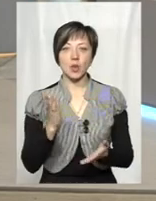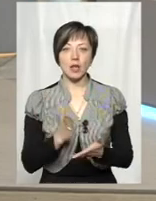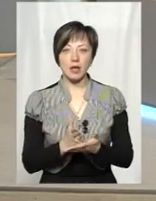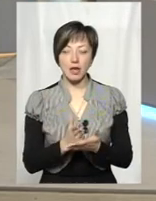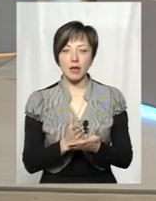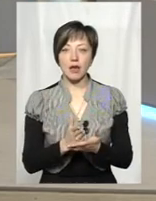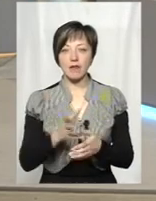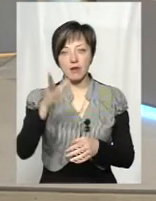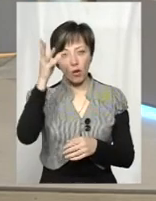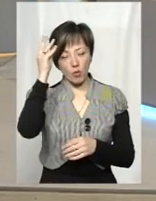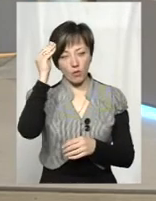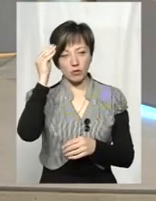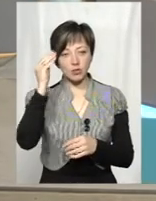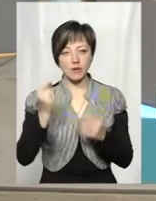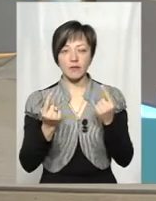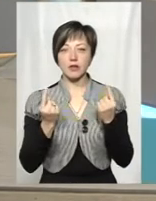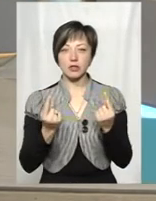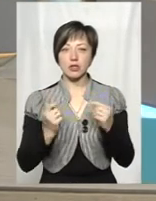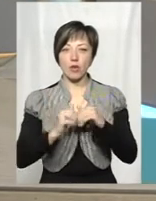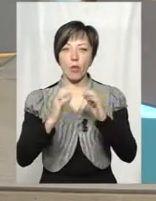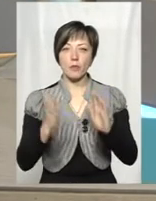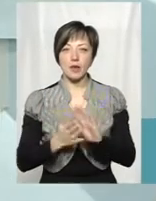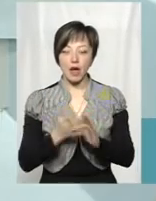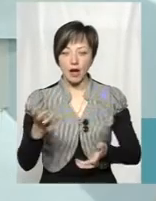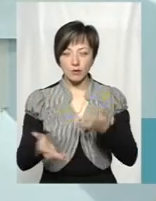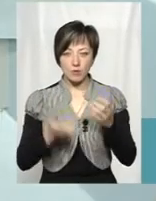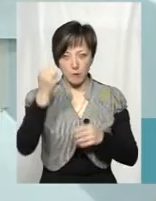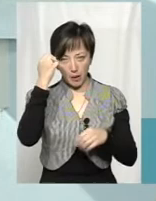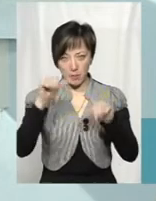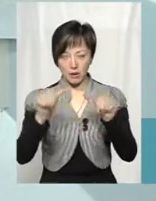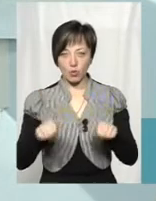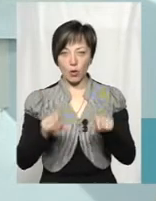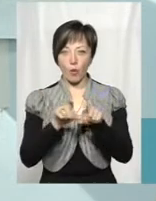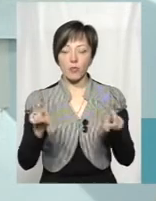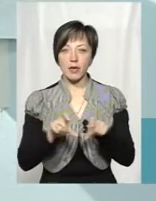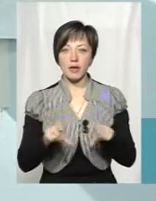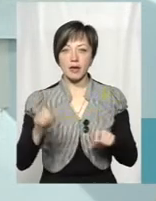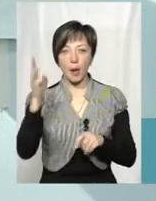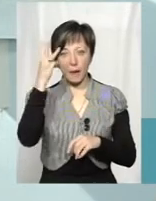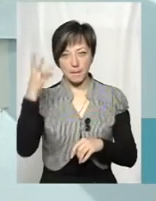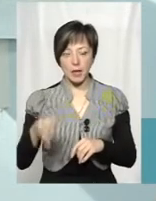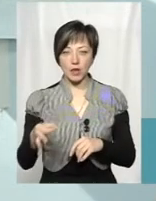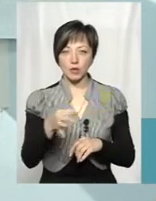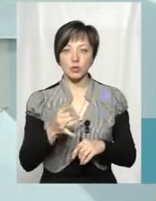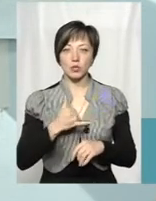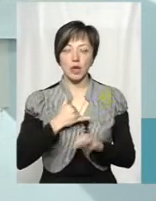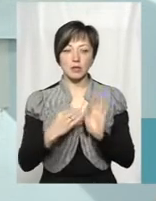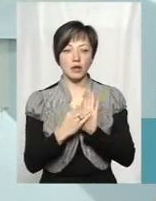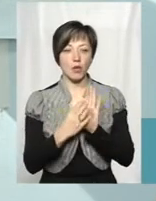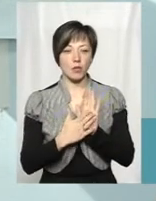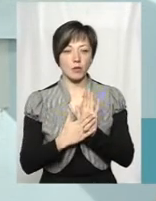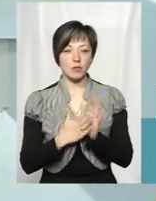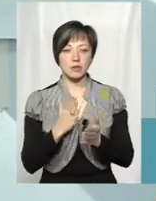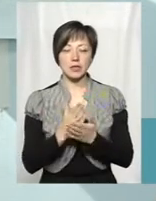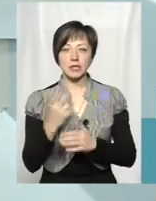вони, враховуючи величезний об'єм археологічних пам'яток і об'єктів Хмельниччини, у нас на обліку